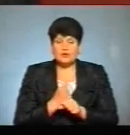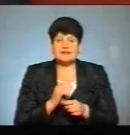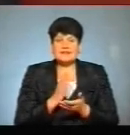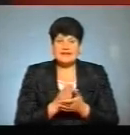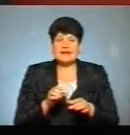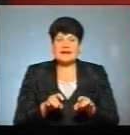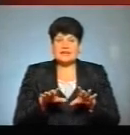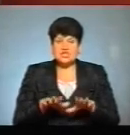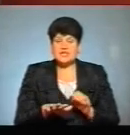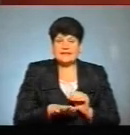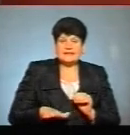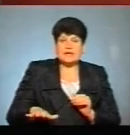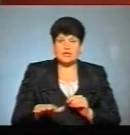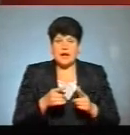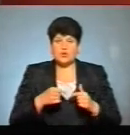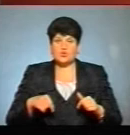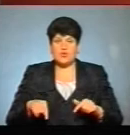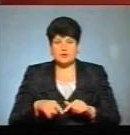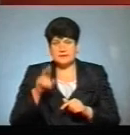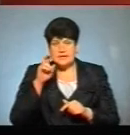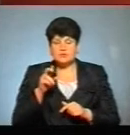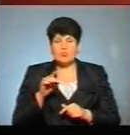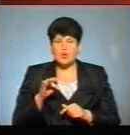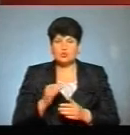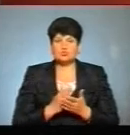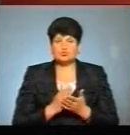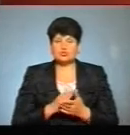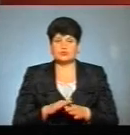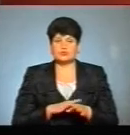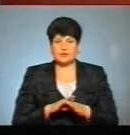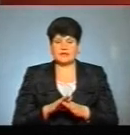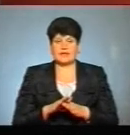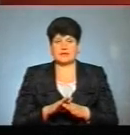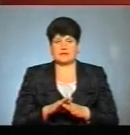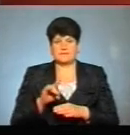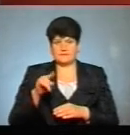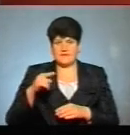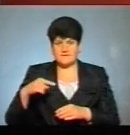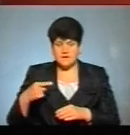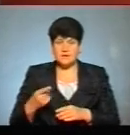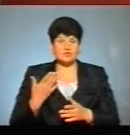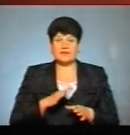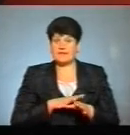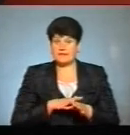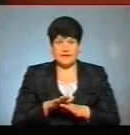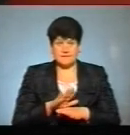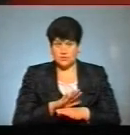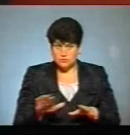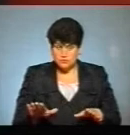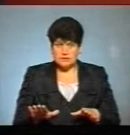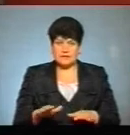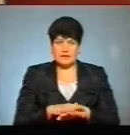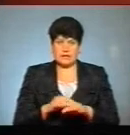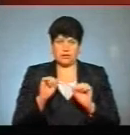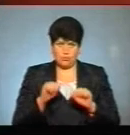відповідного територіального органу Держпродспоживслужби про дотримання протиепідемічних вимог. Якщо вони не будуть дотримані, то може ринки